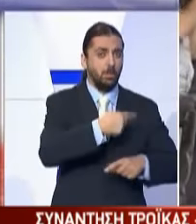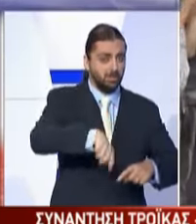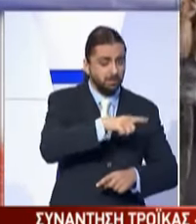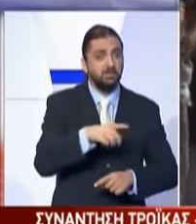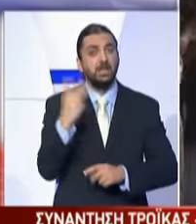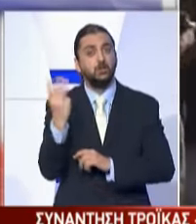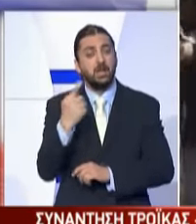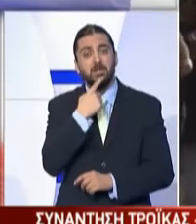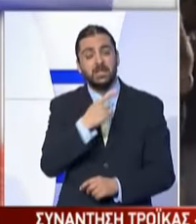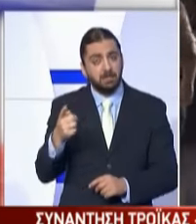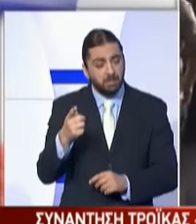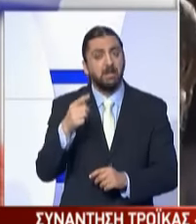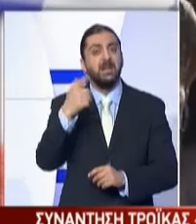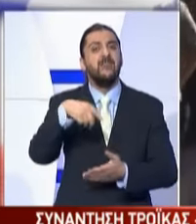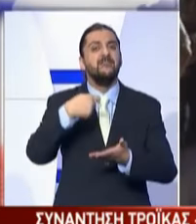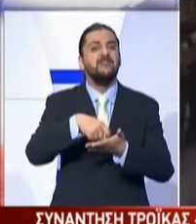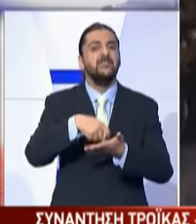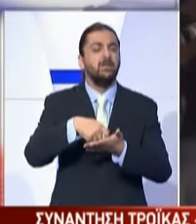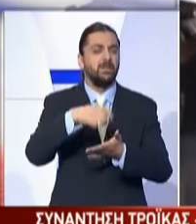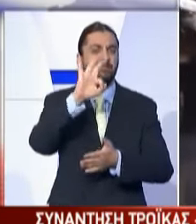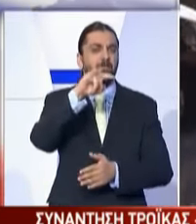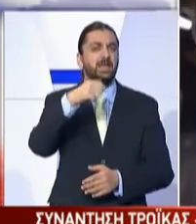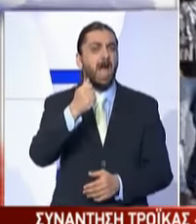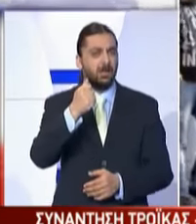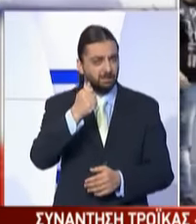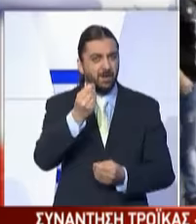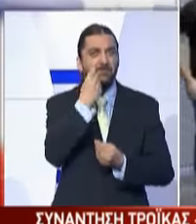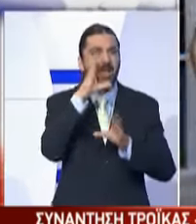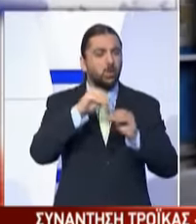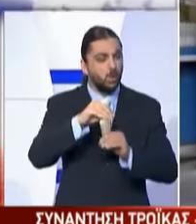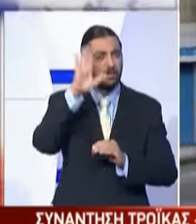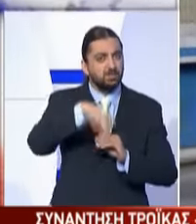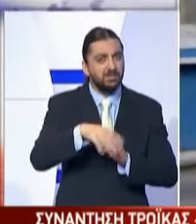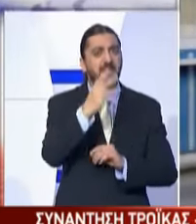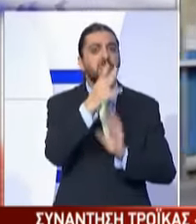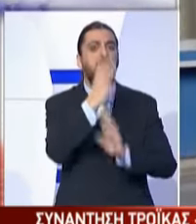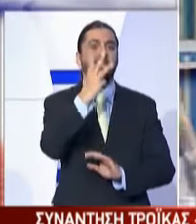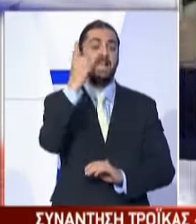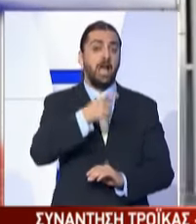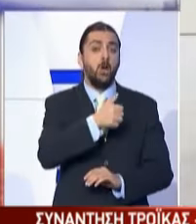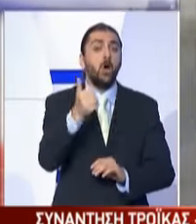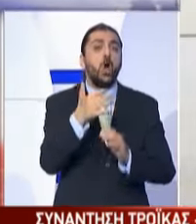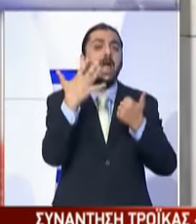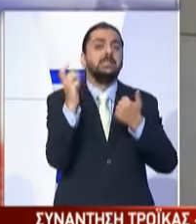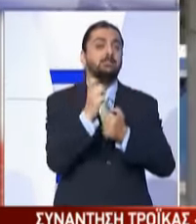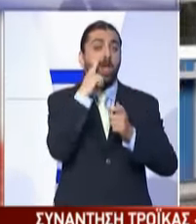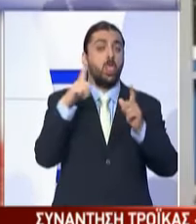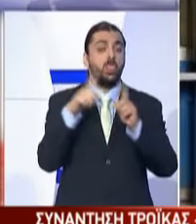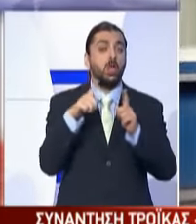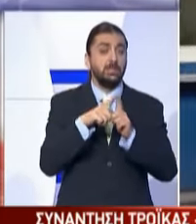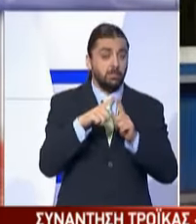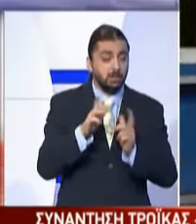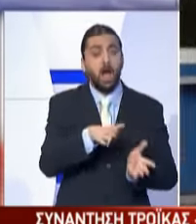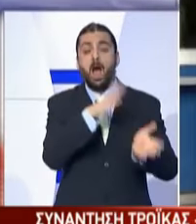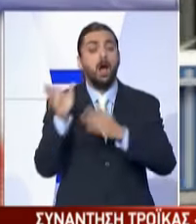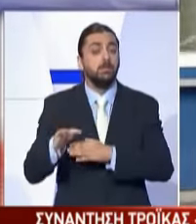Τρόικα την πιλωτική μείωση του ΦΠΑ στην εστίαση από 23% στο 13% για ένα εξάμηνο. Σύμφωνα με πληροφορίες, οι επικεφαλής των